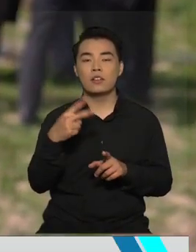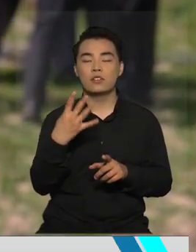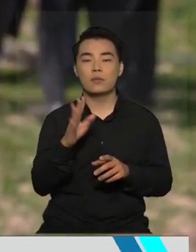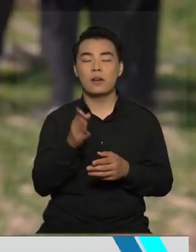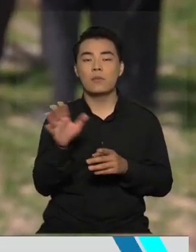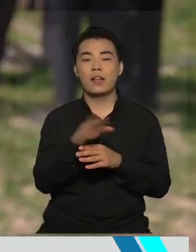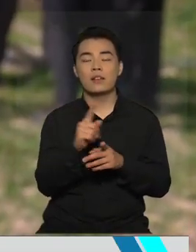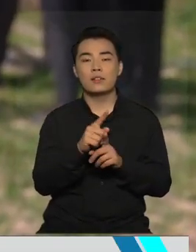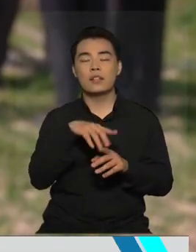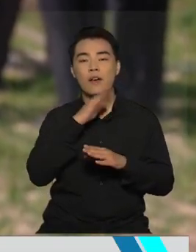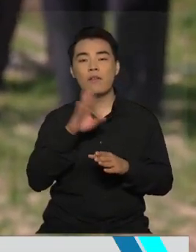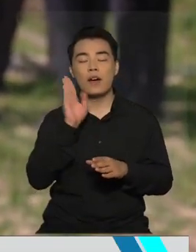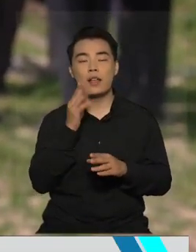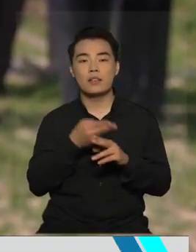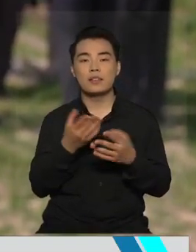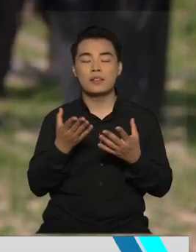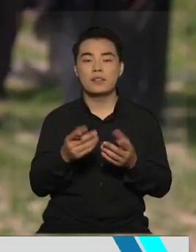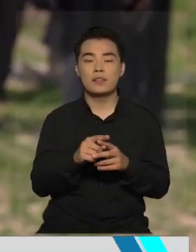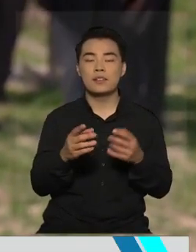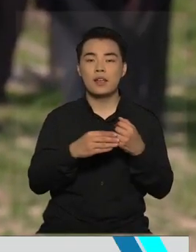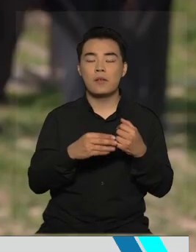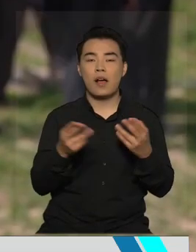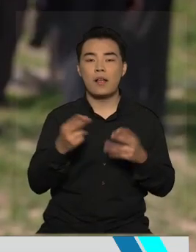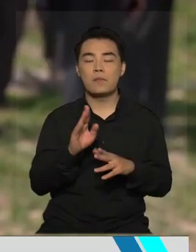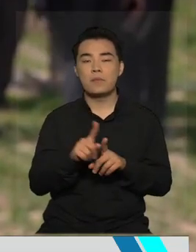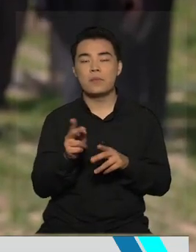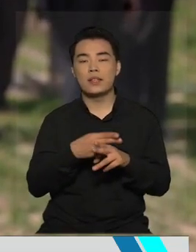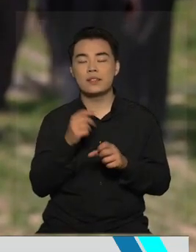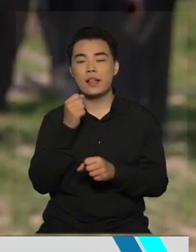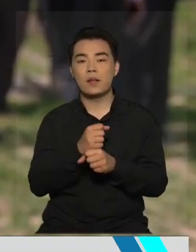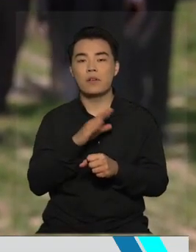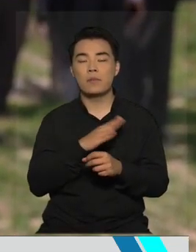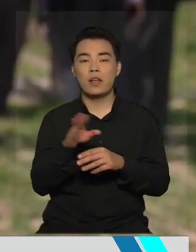аграриям не хватает воды, земли остаются без дела. Во время посевных работ площади